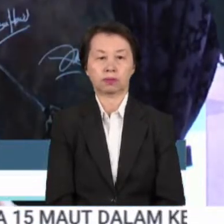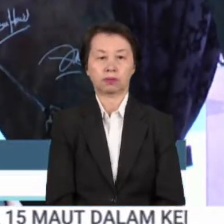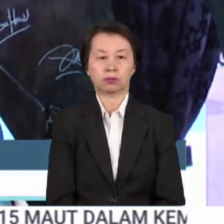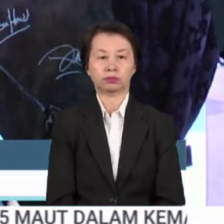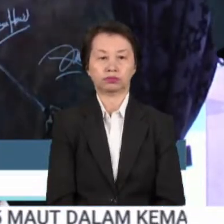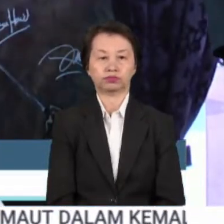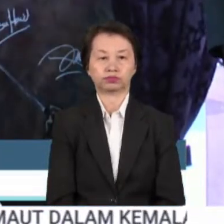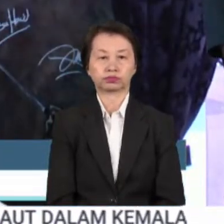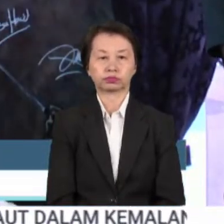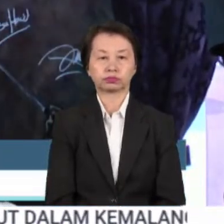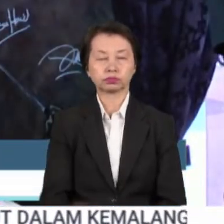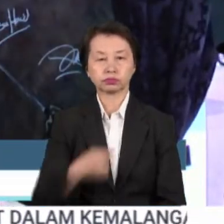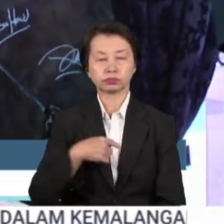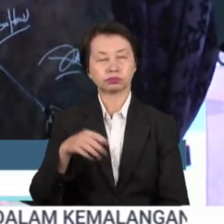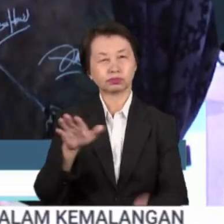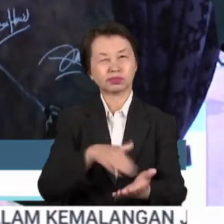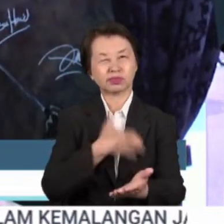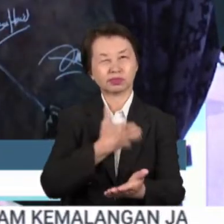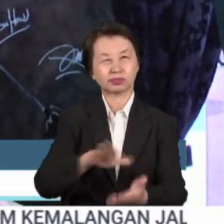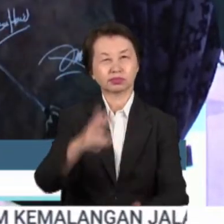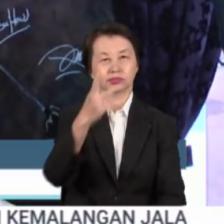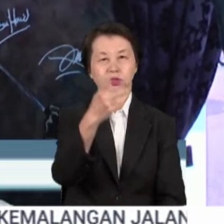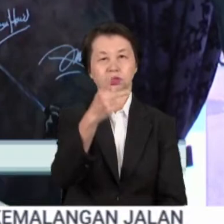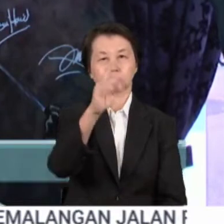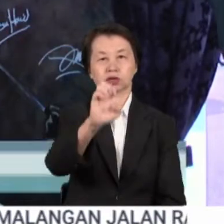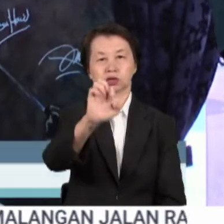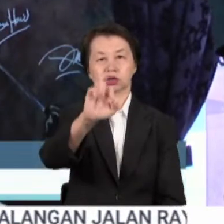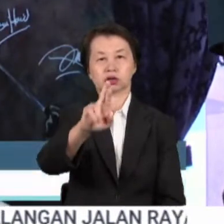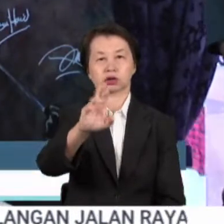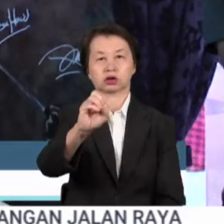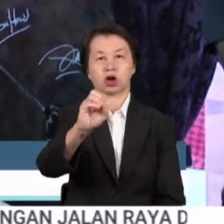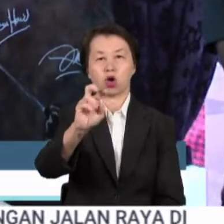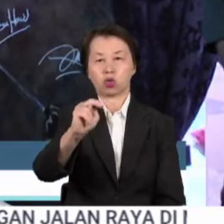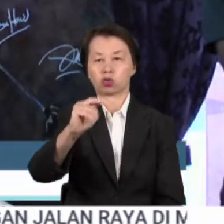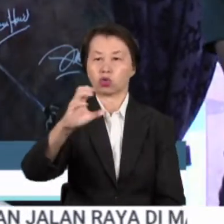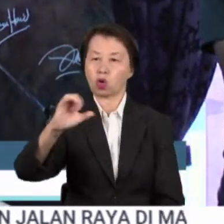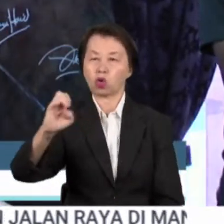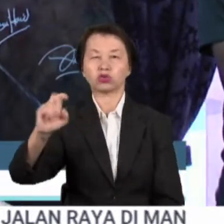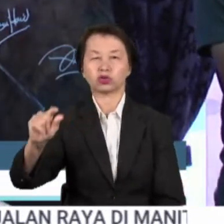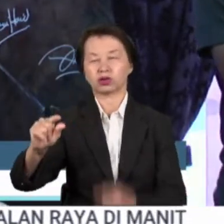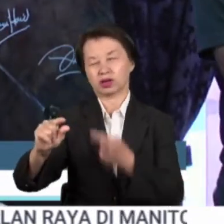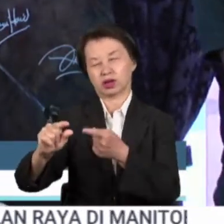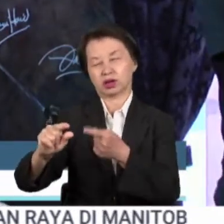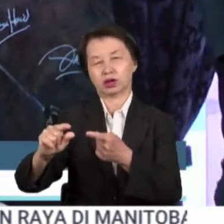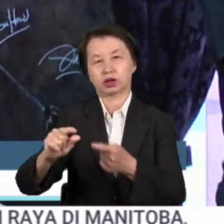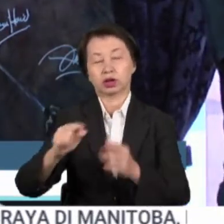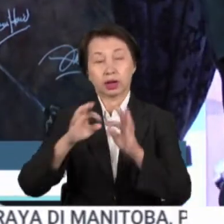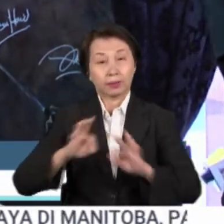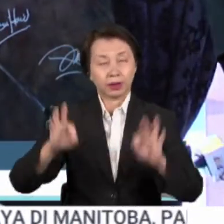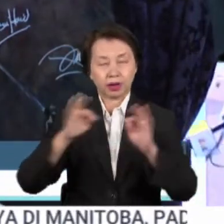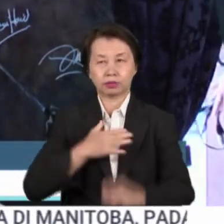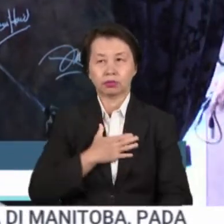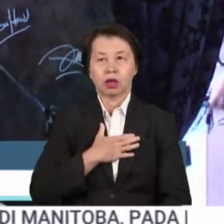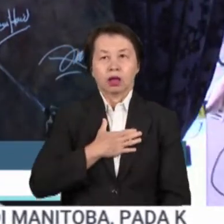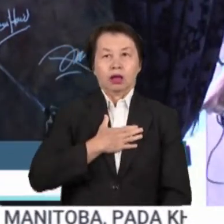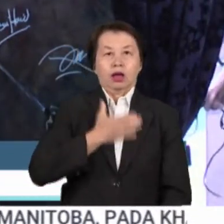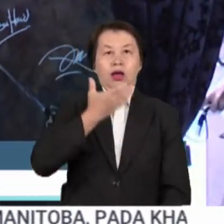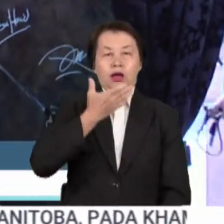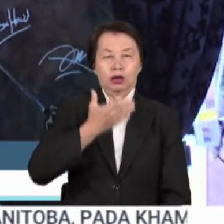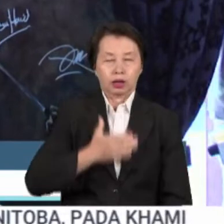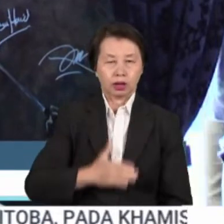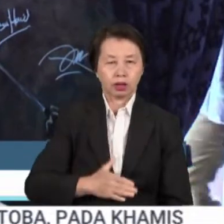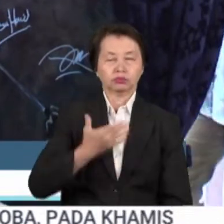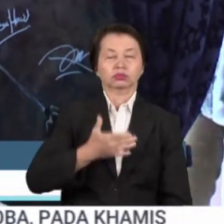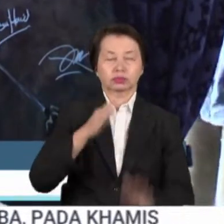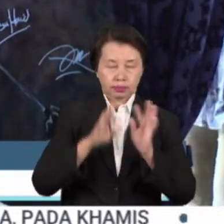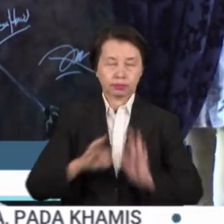Seperti mana kita tahu, keroncong ni dia punya peranan penting adalah pernafasan. Okay, so saya baru saja menjalani